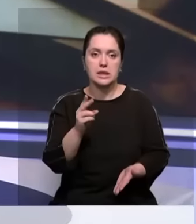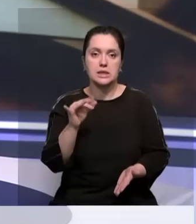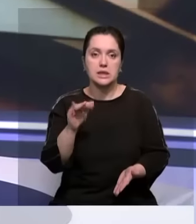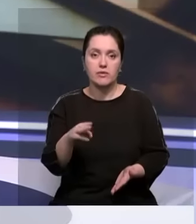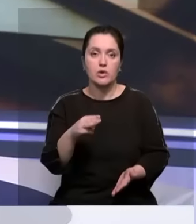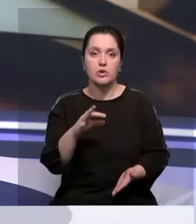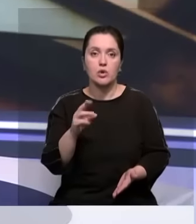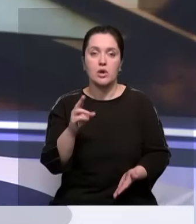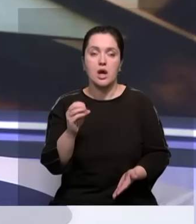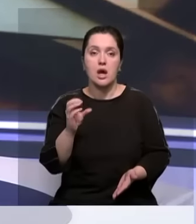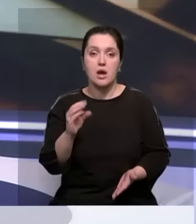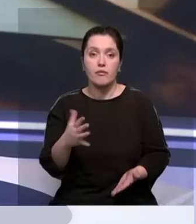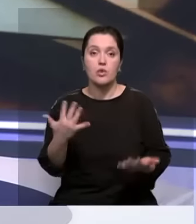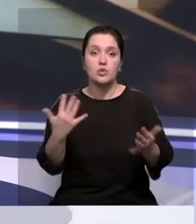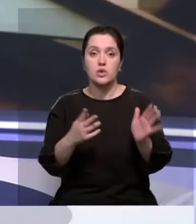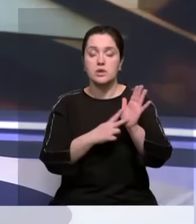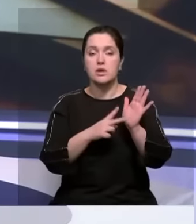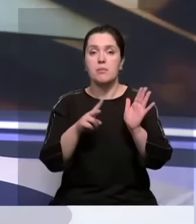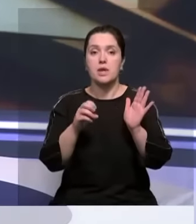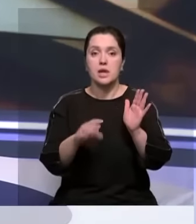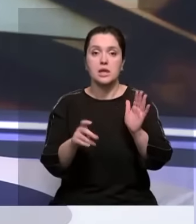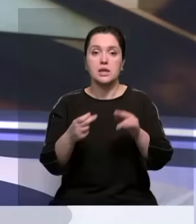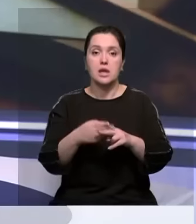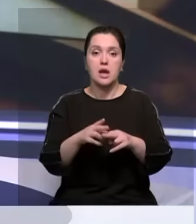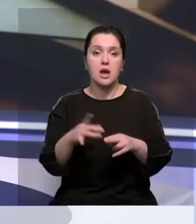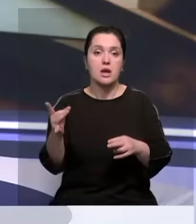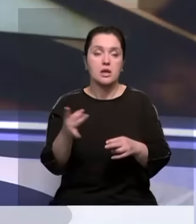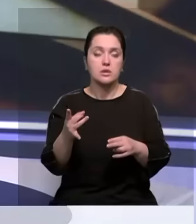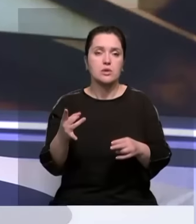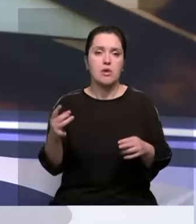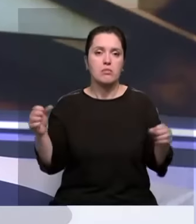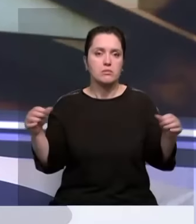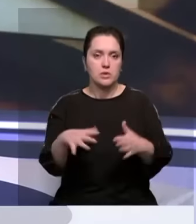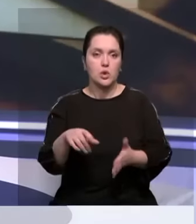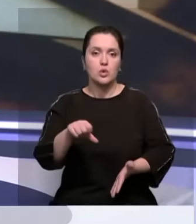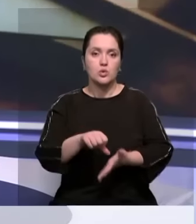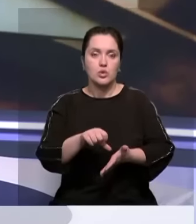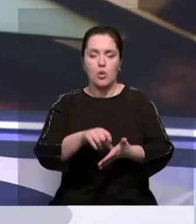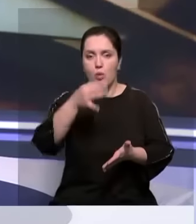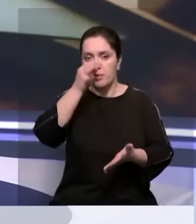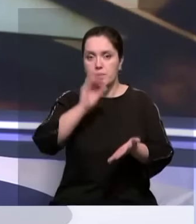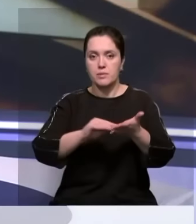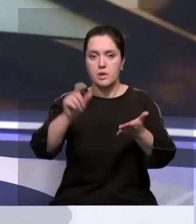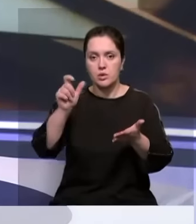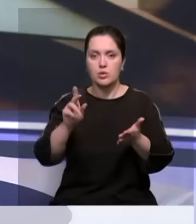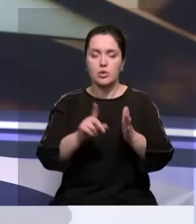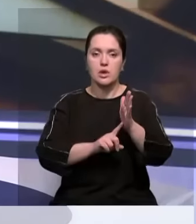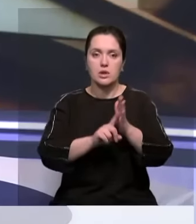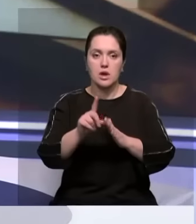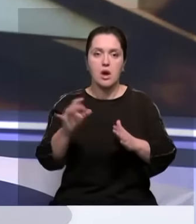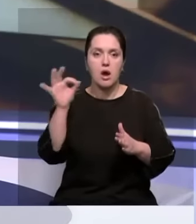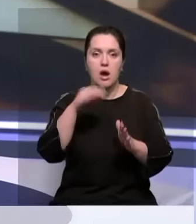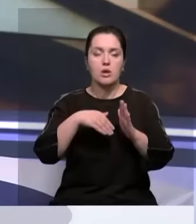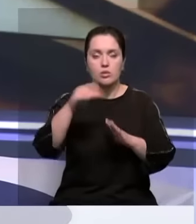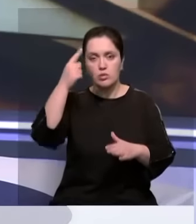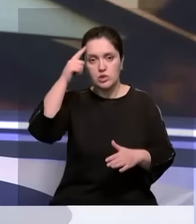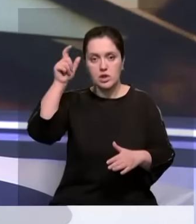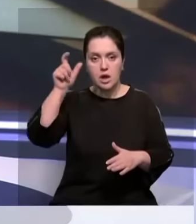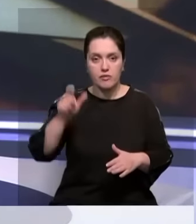Токаеву, проводит в стране уже 7-й год подряд. На этот раз он привлек больше участников, от опытных писателей до начинающих.